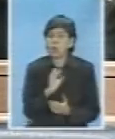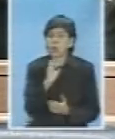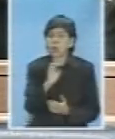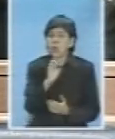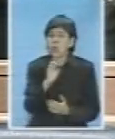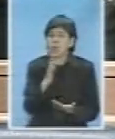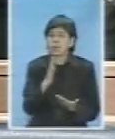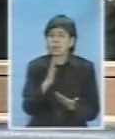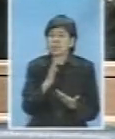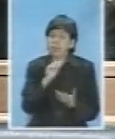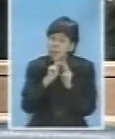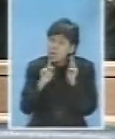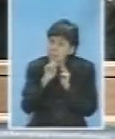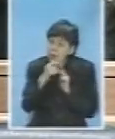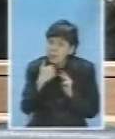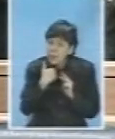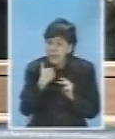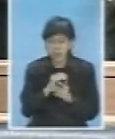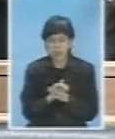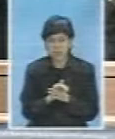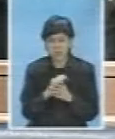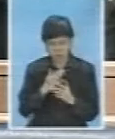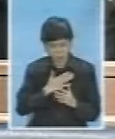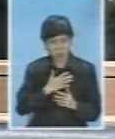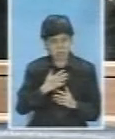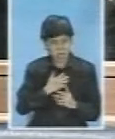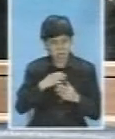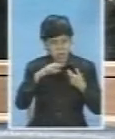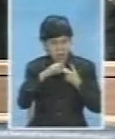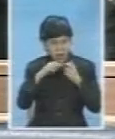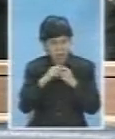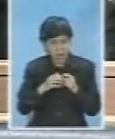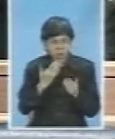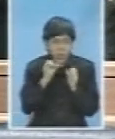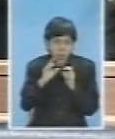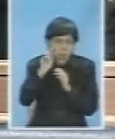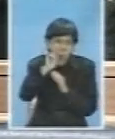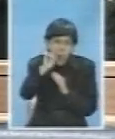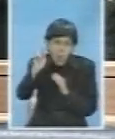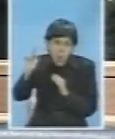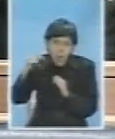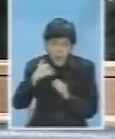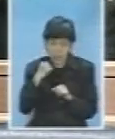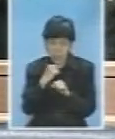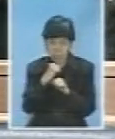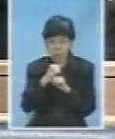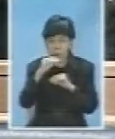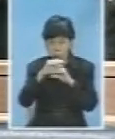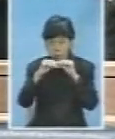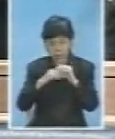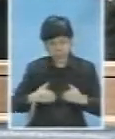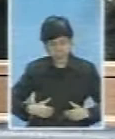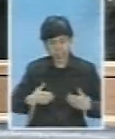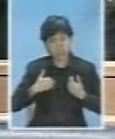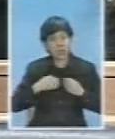น่ใจว่ากรรมการได้ซักถามไหมครับเราพยายามที่จะลดปัญหาแก้ไขปัญหาหนี้สินครูจัดตั้งโครงข่ายในการพัฒนาชีวิต